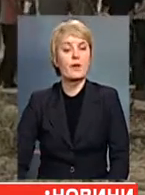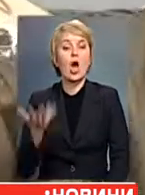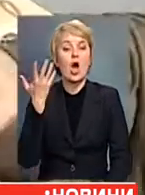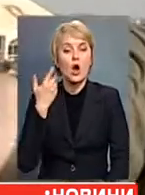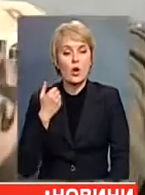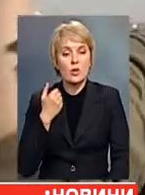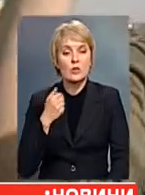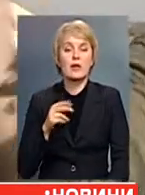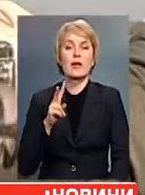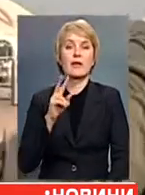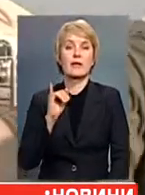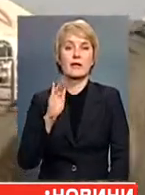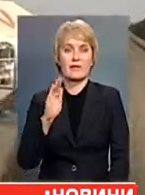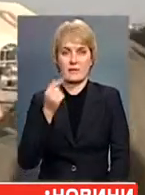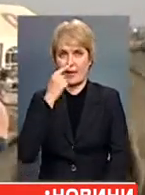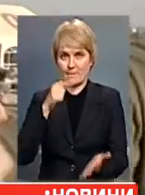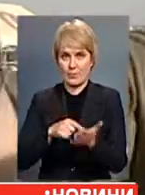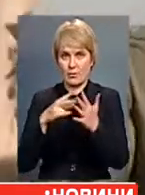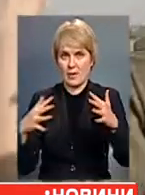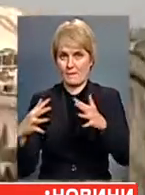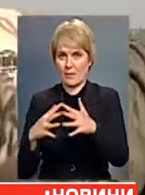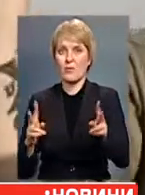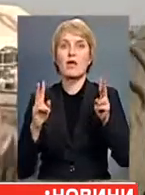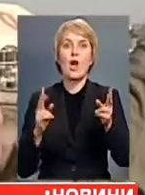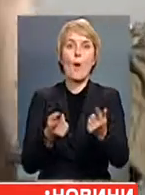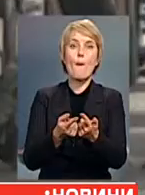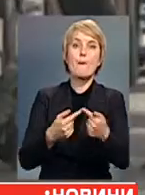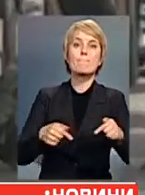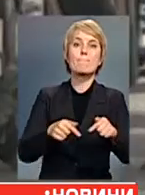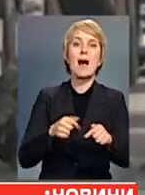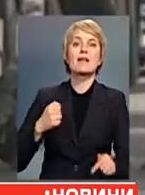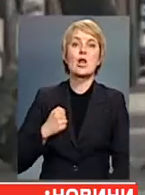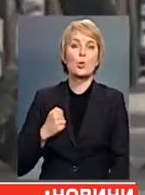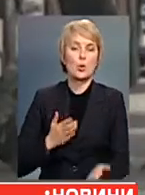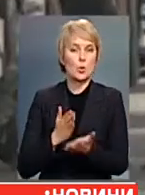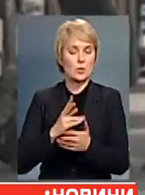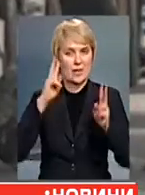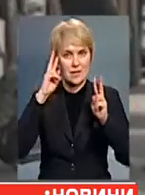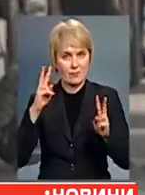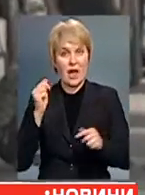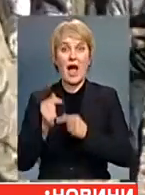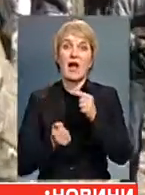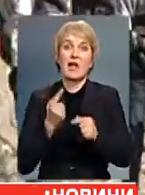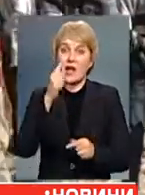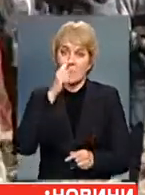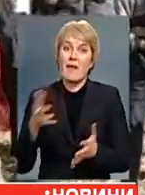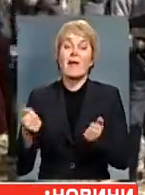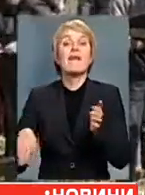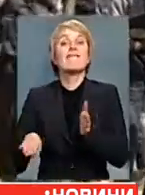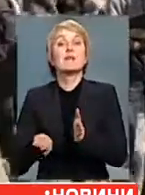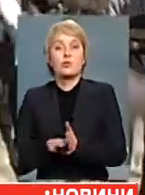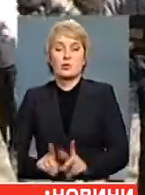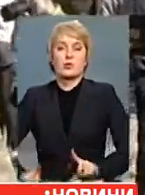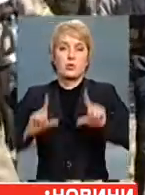Коли Ілля Ківа потрапить на передову, в якому батальйоні служитиме, невідомо, але вже за кілька місяців йому доведеться брати відпустку і їхати на